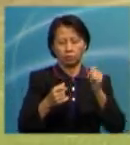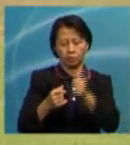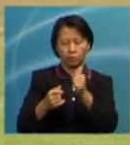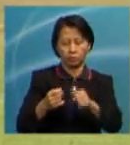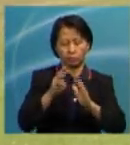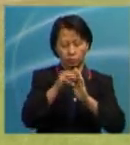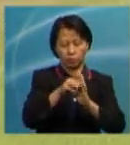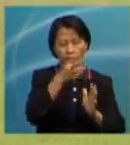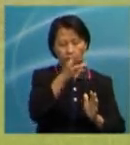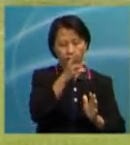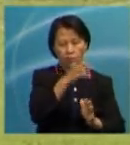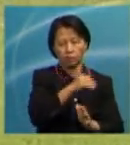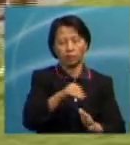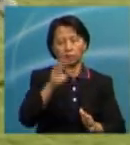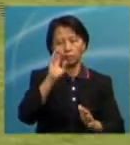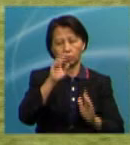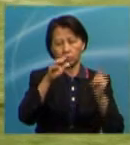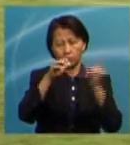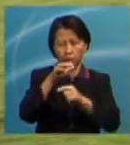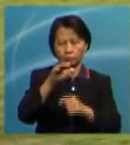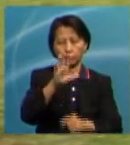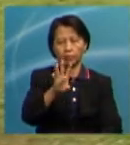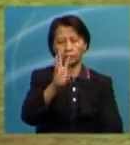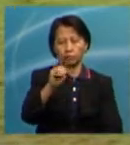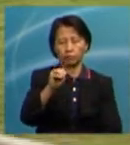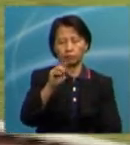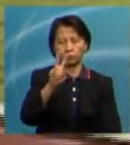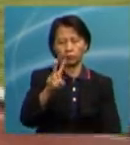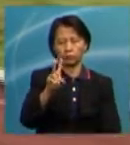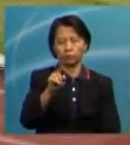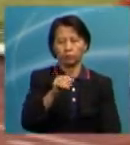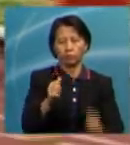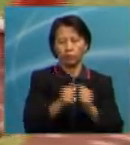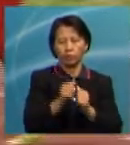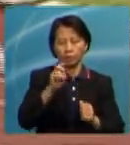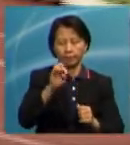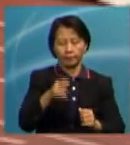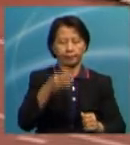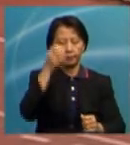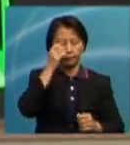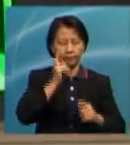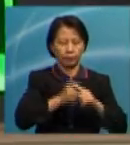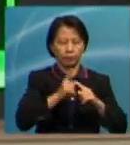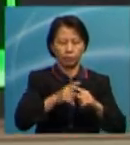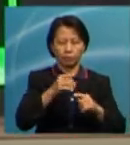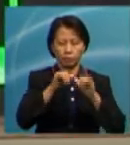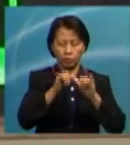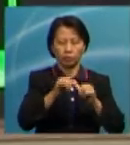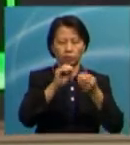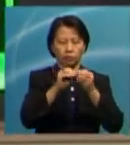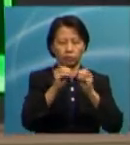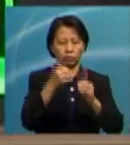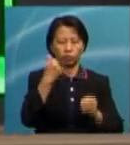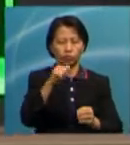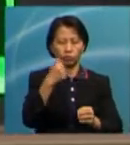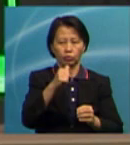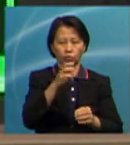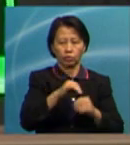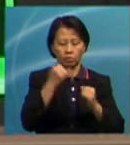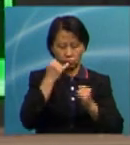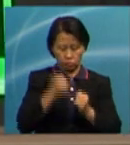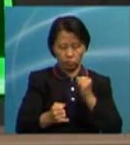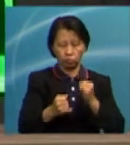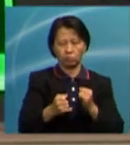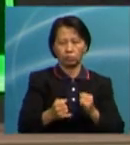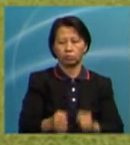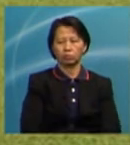pada minit ke-16 dan 41 perak dan darbi yang berkongsi tu mata masing-masing kekal di tanggal ke10 dan tercorot